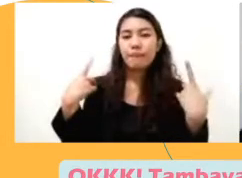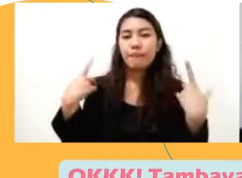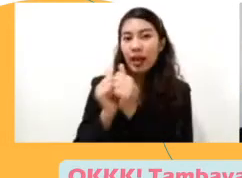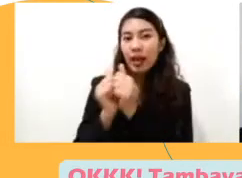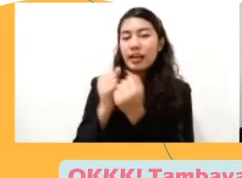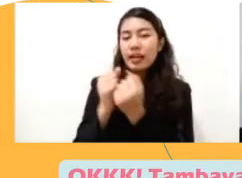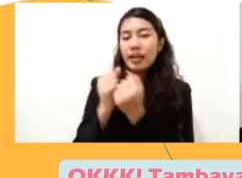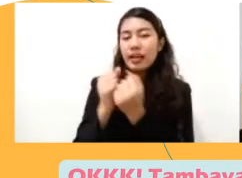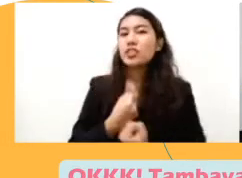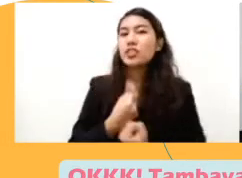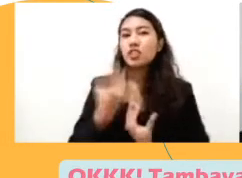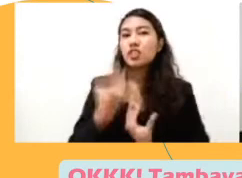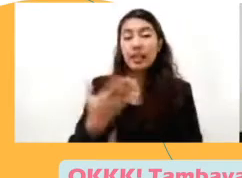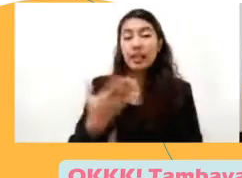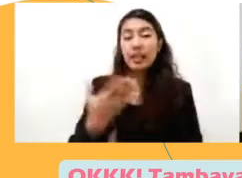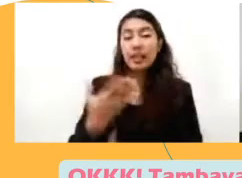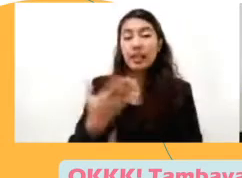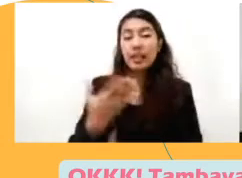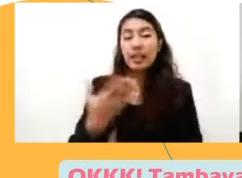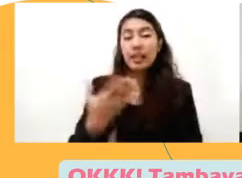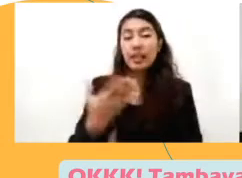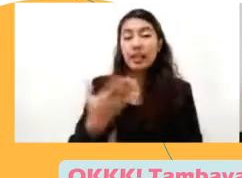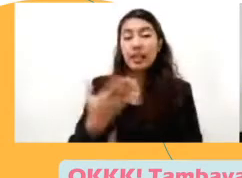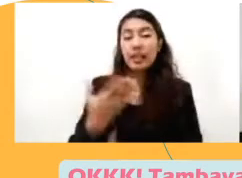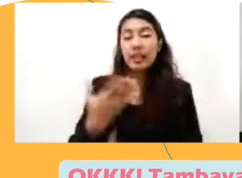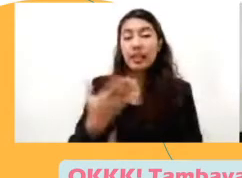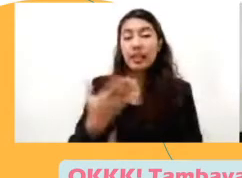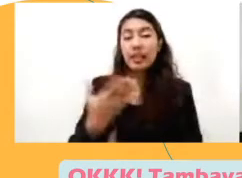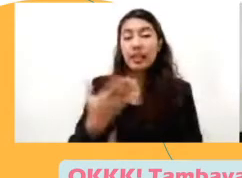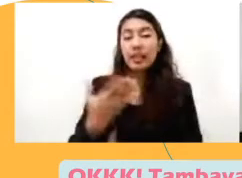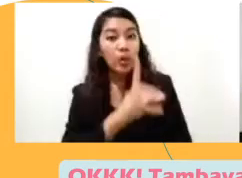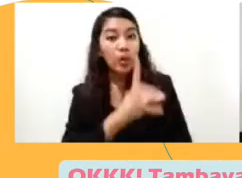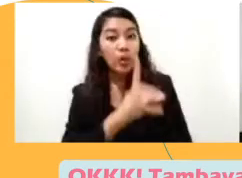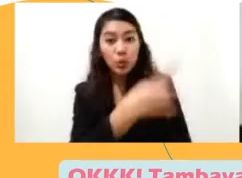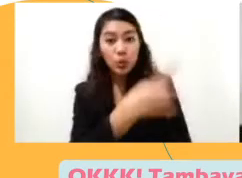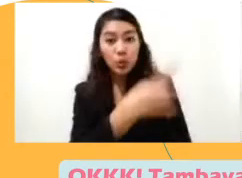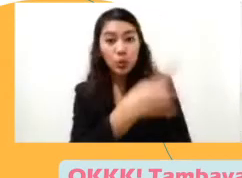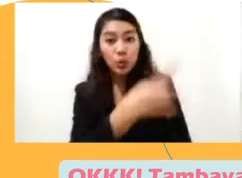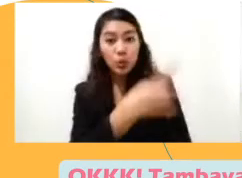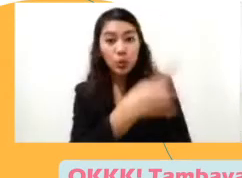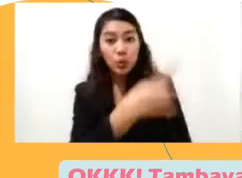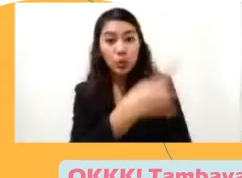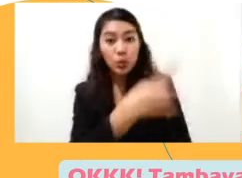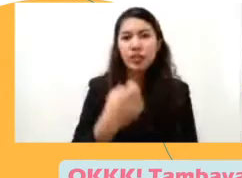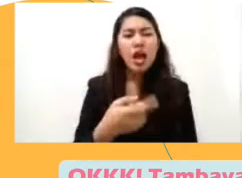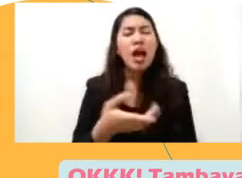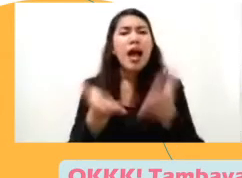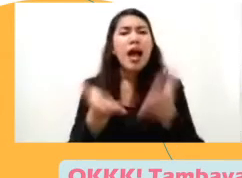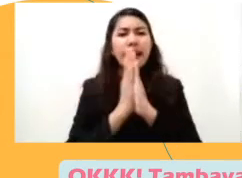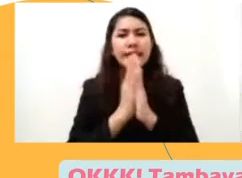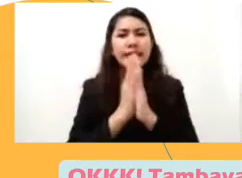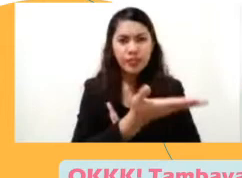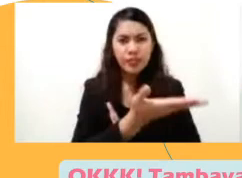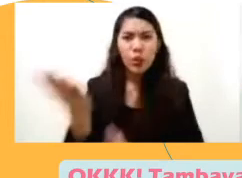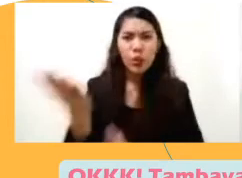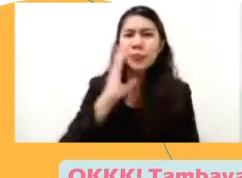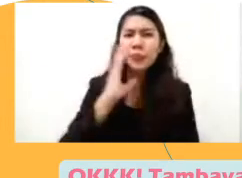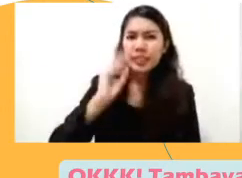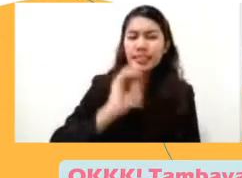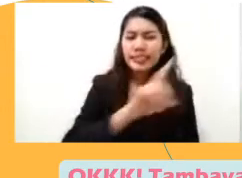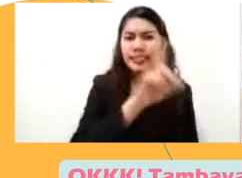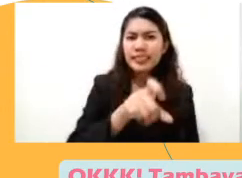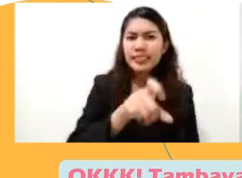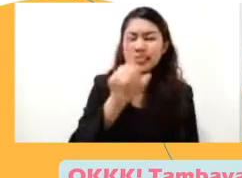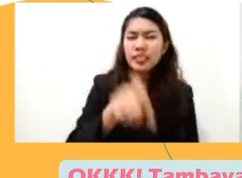you for this question. Napakahalaga nitong tanong na to. So gusto ko itanong sa ating katambayers na nakaka-experience nito